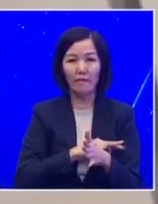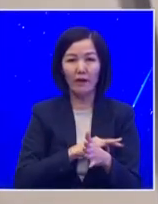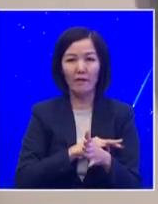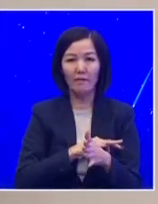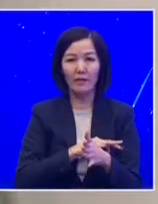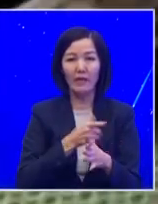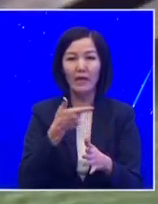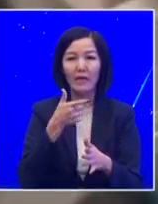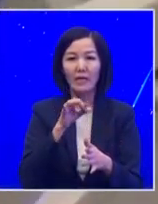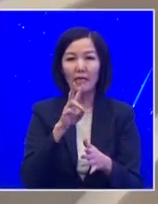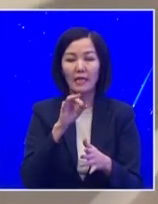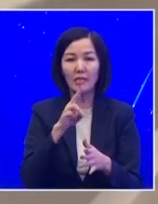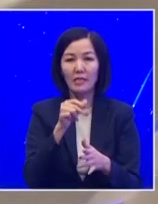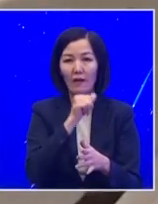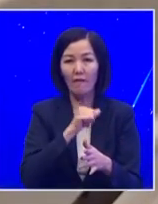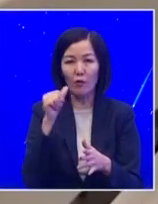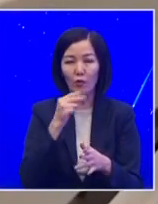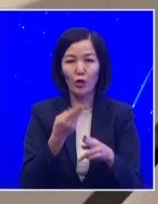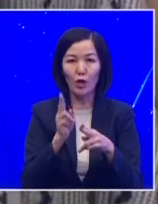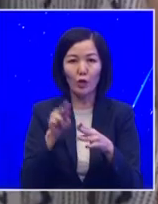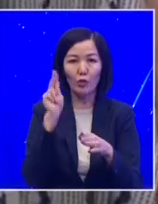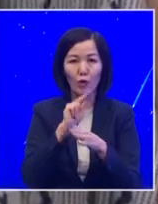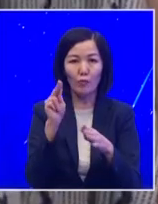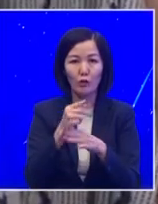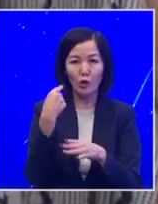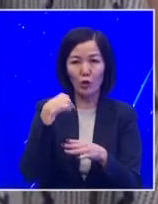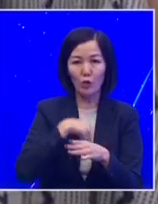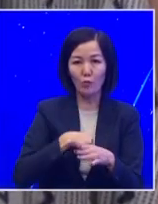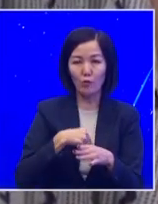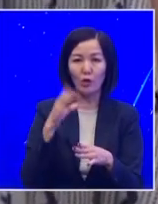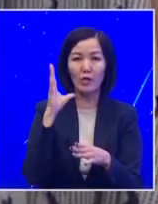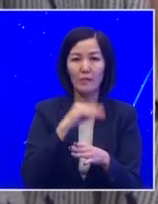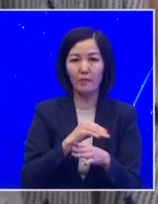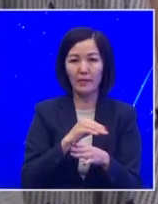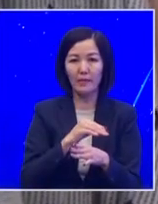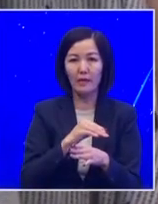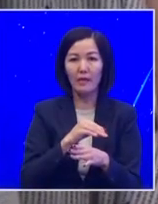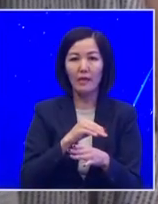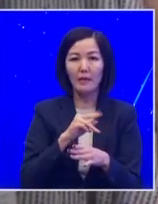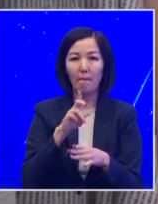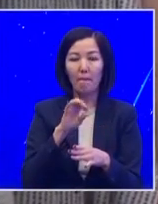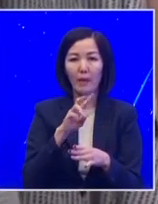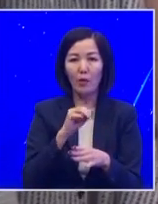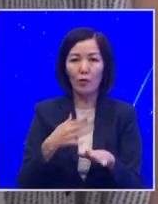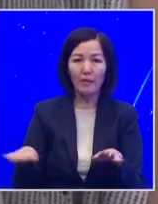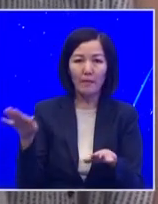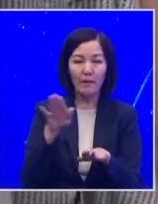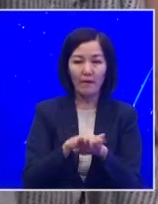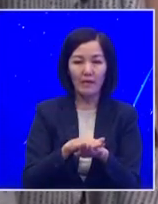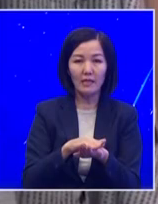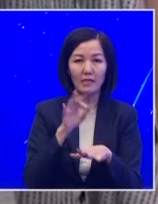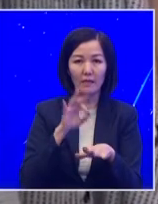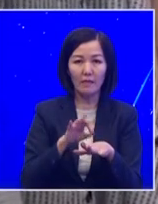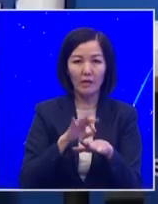фрагмент генетического кода, который обучает иммунную систему распознавать спайковый белок на поверхности вируса,